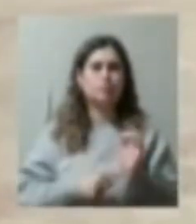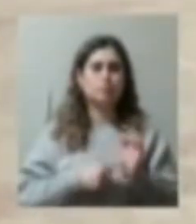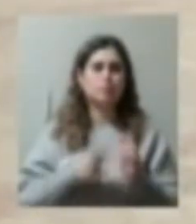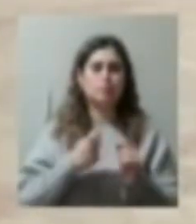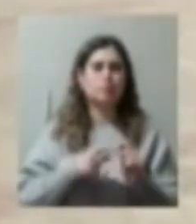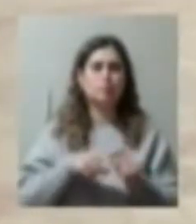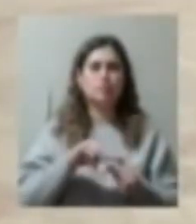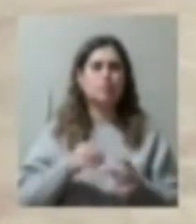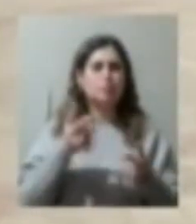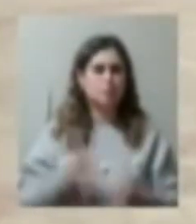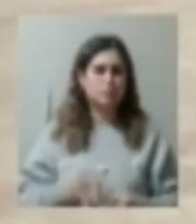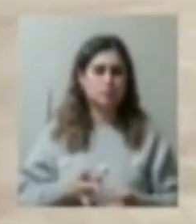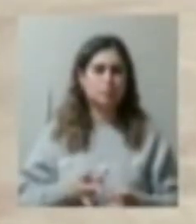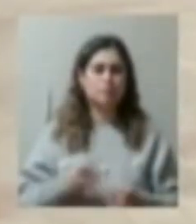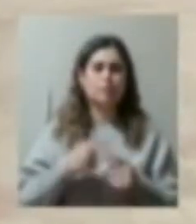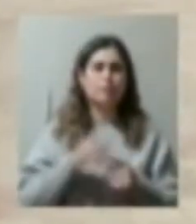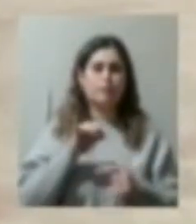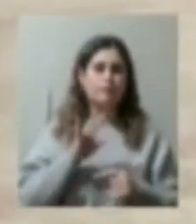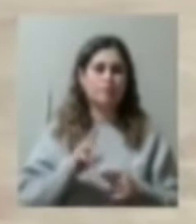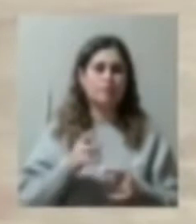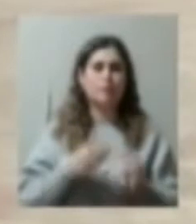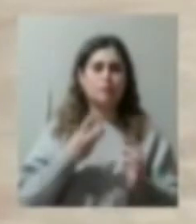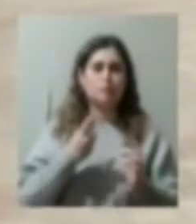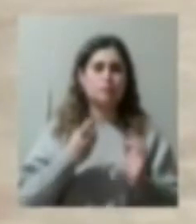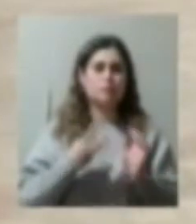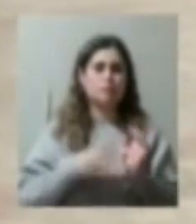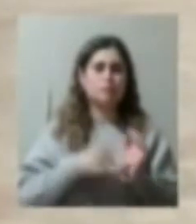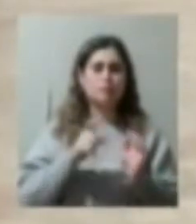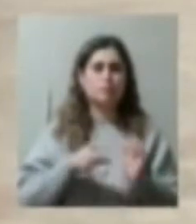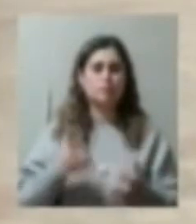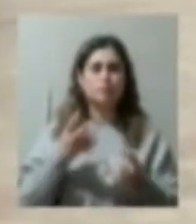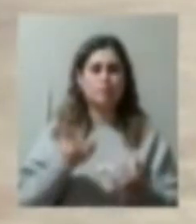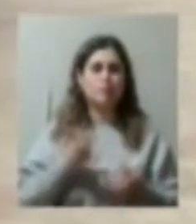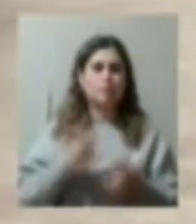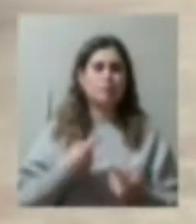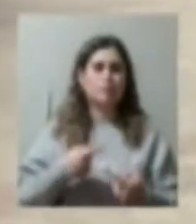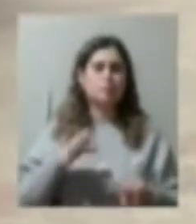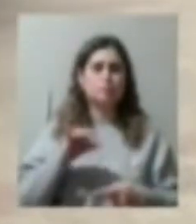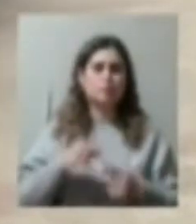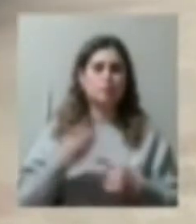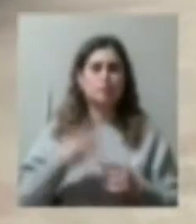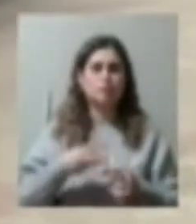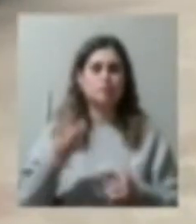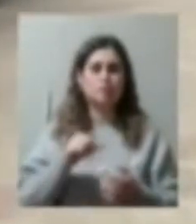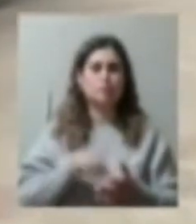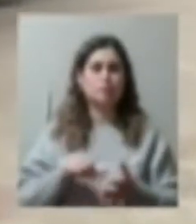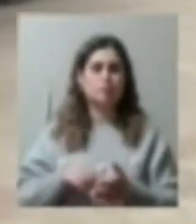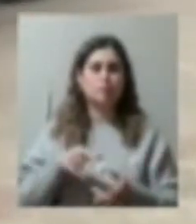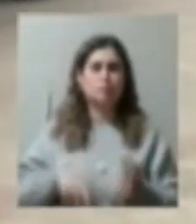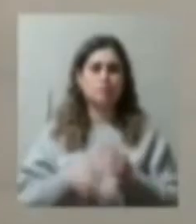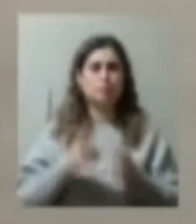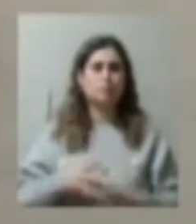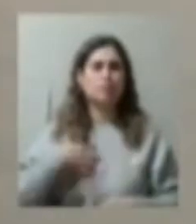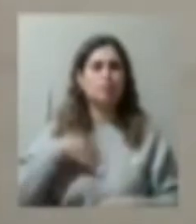з постраждалими. В них 139 громадян отримали травми різного ступеня, а ще 33 учасники дорожнього руху